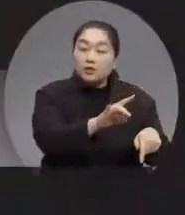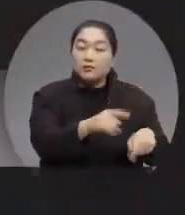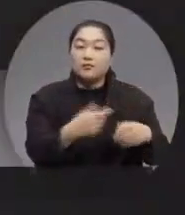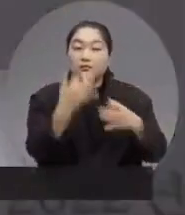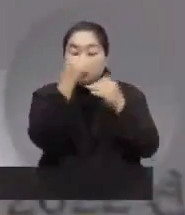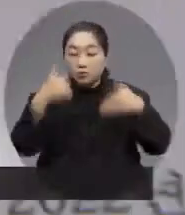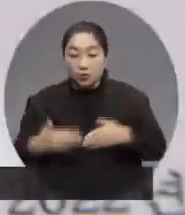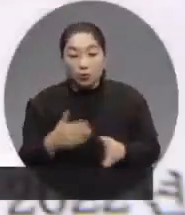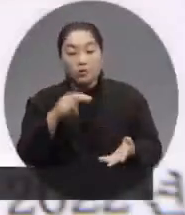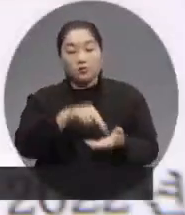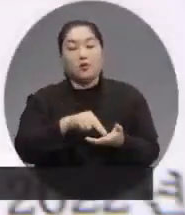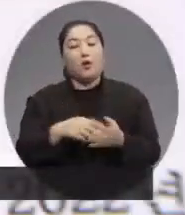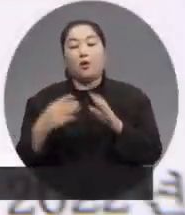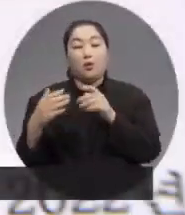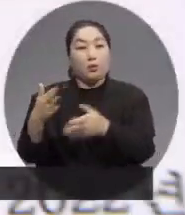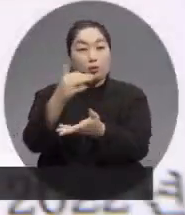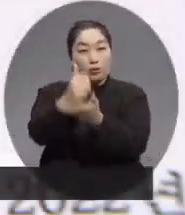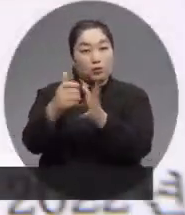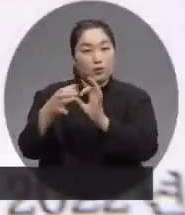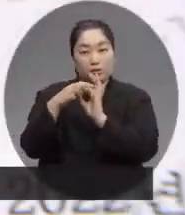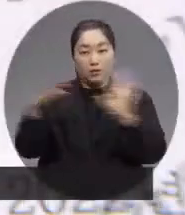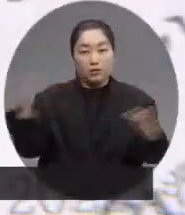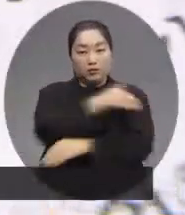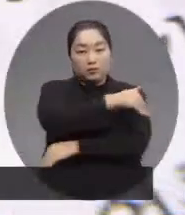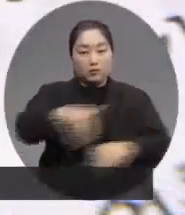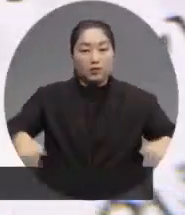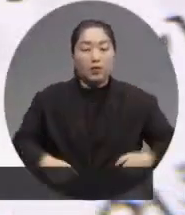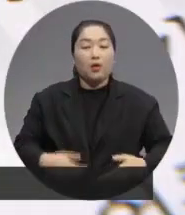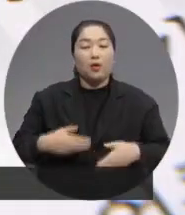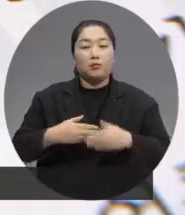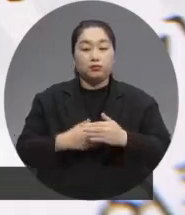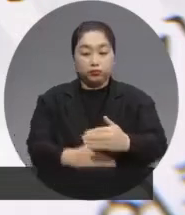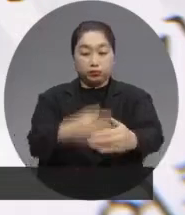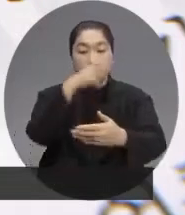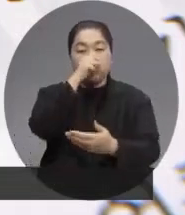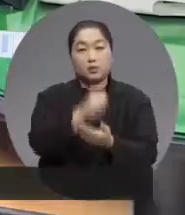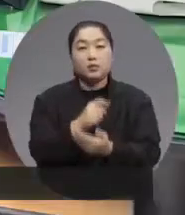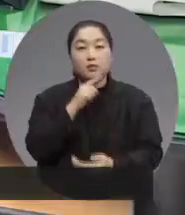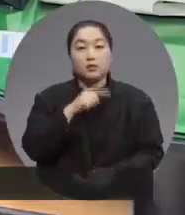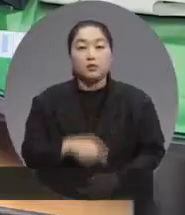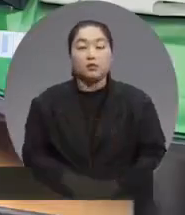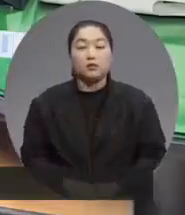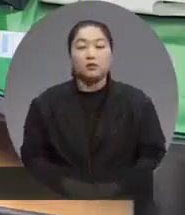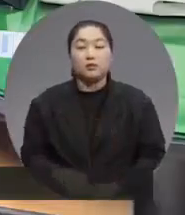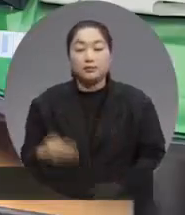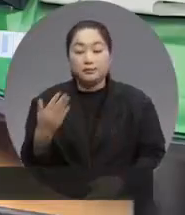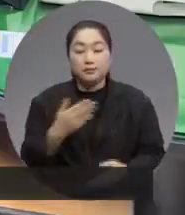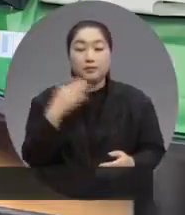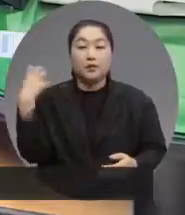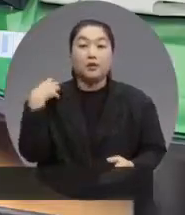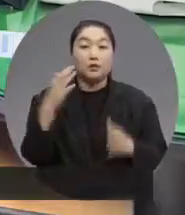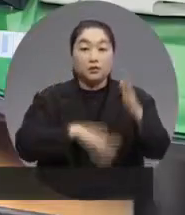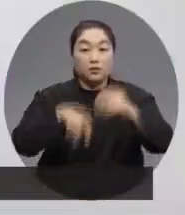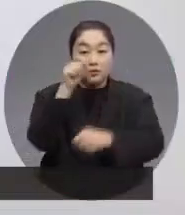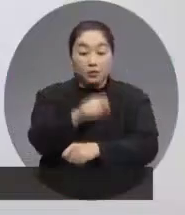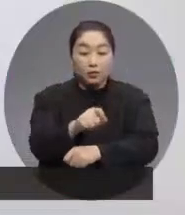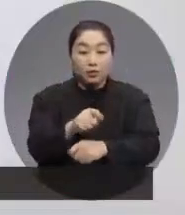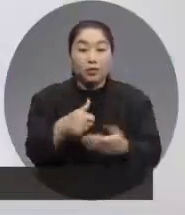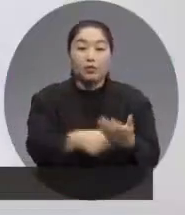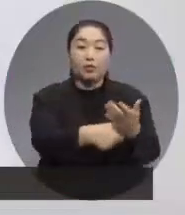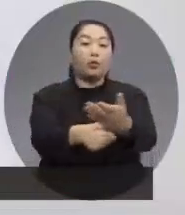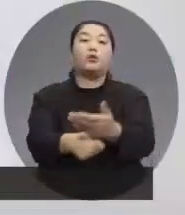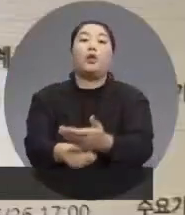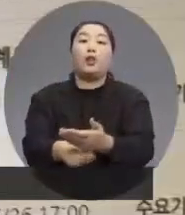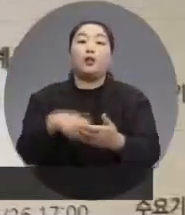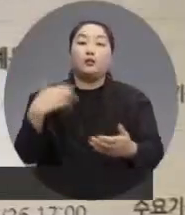김 지사와는 아무 관련이 없고 정상적인 행정행위였다고 해명했습니다. 그런데 담당 공무원은 당시 결재도